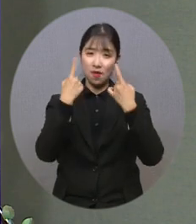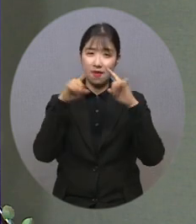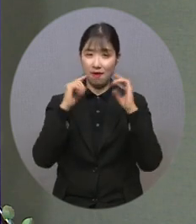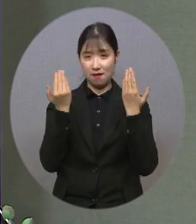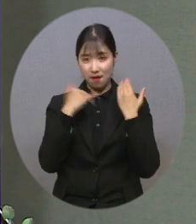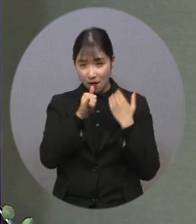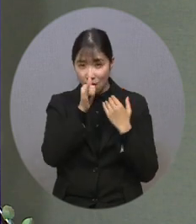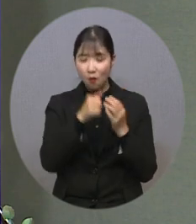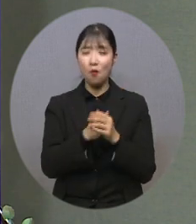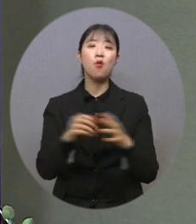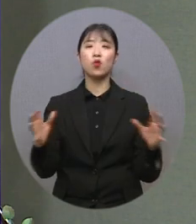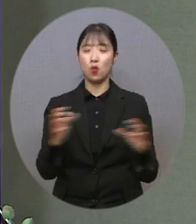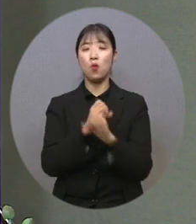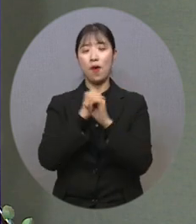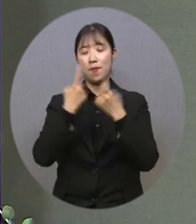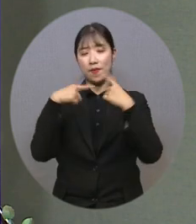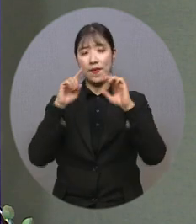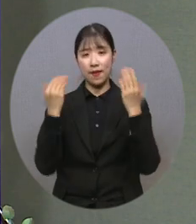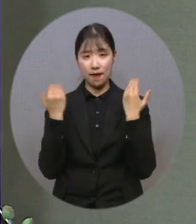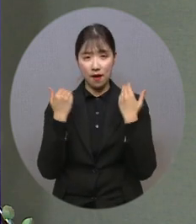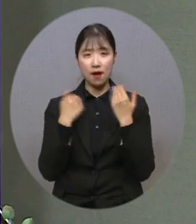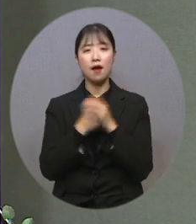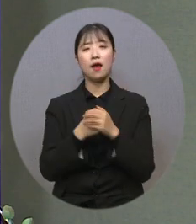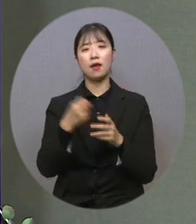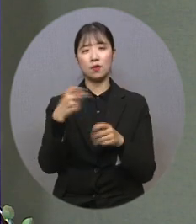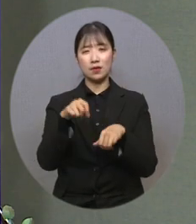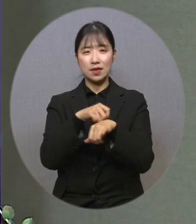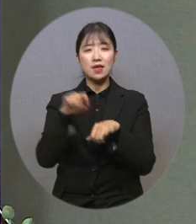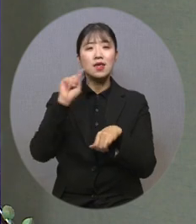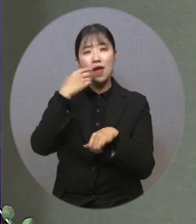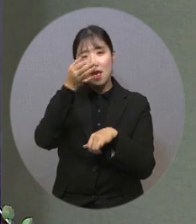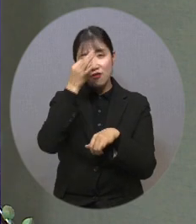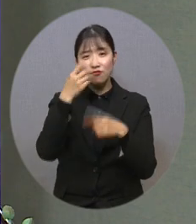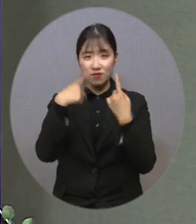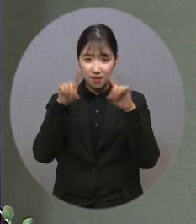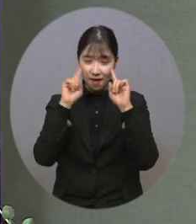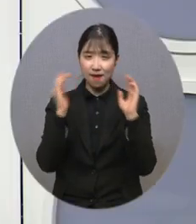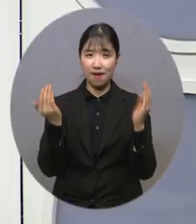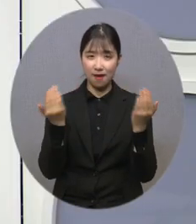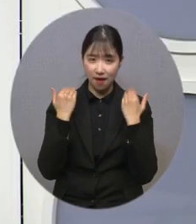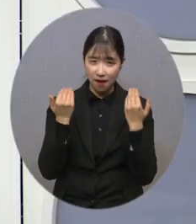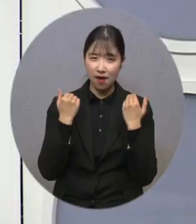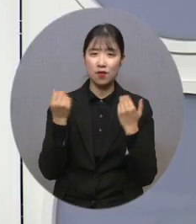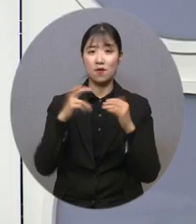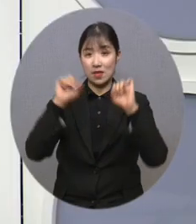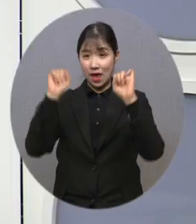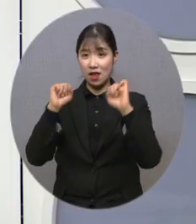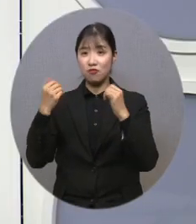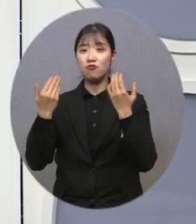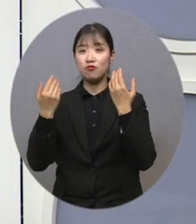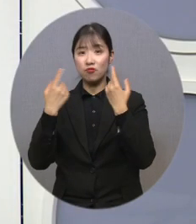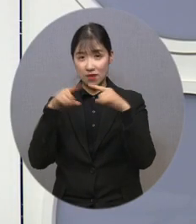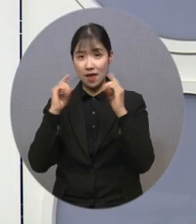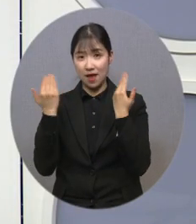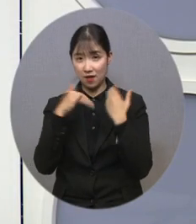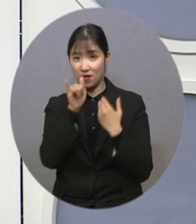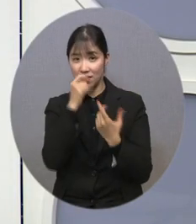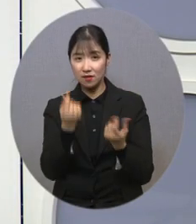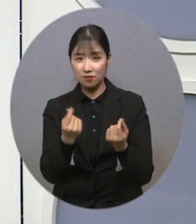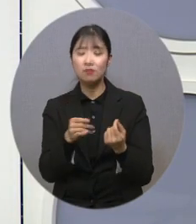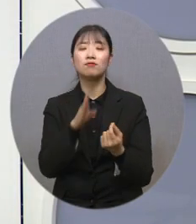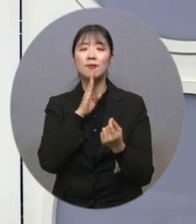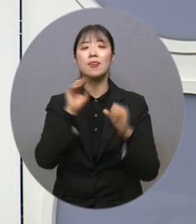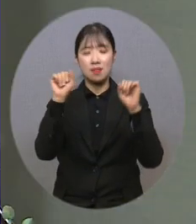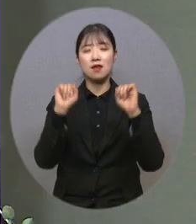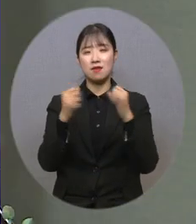있고 그렇습니다. 종합대학이니까 네. 특히 그 뭐 예술대학이라든가 네. 체육대학도 있죠? 네.